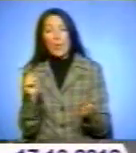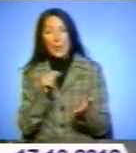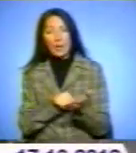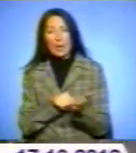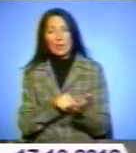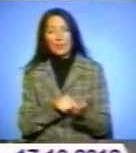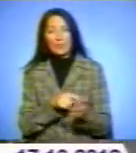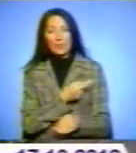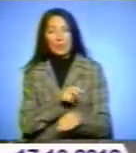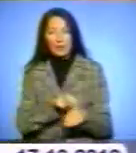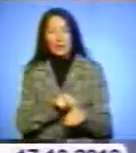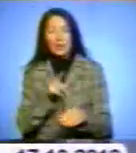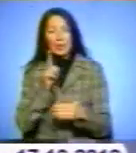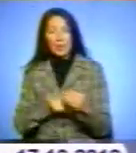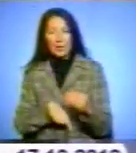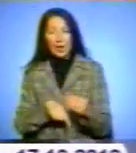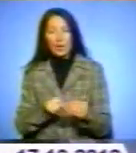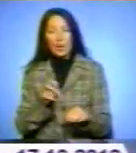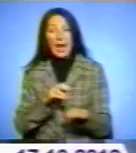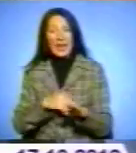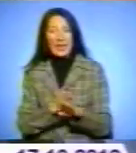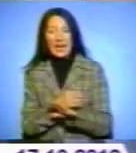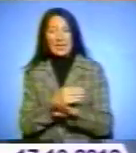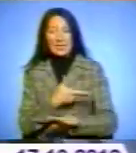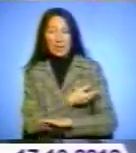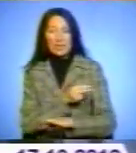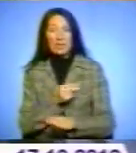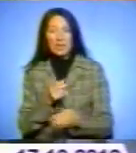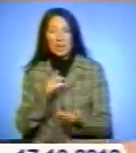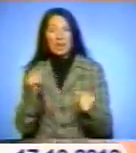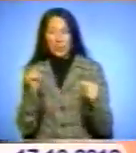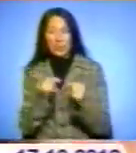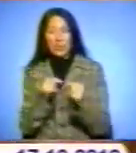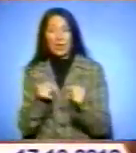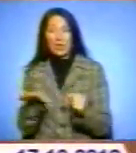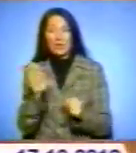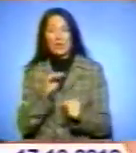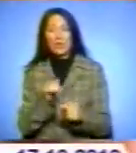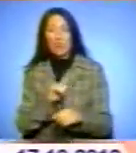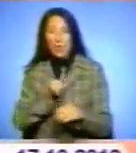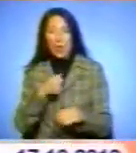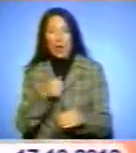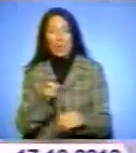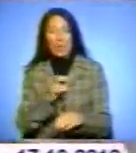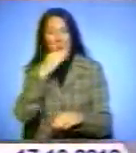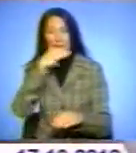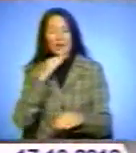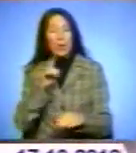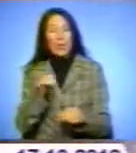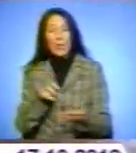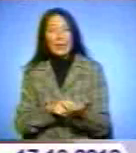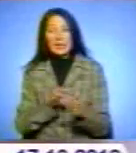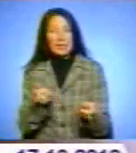запевняють, якість вакцин відповідає усім вимогам, тож батькам нічого боятися. Без сертифікату якості вакцина не потрапить до